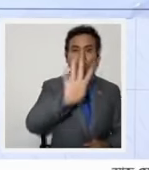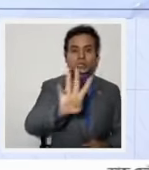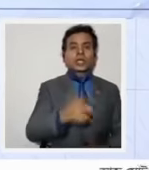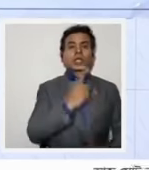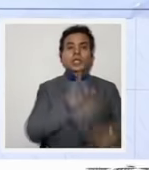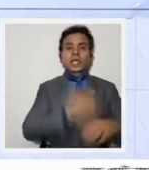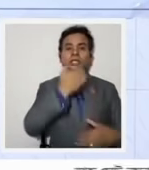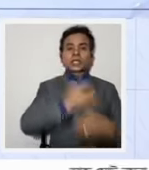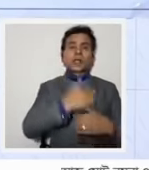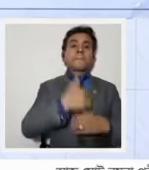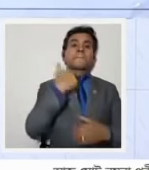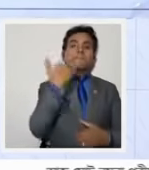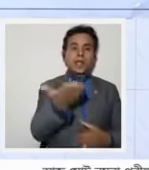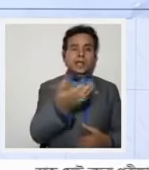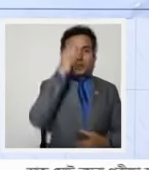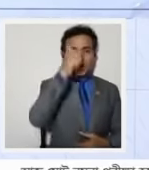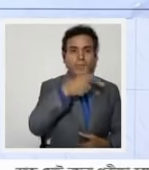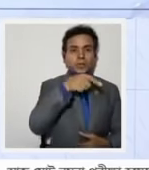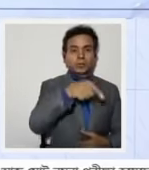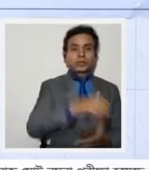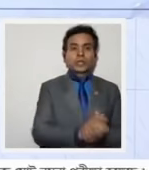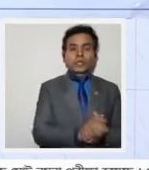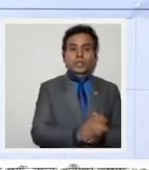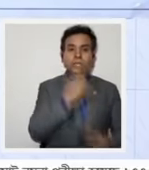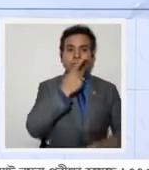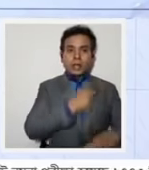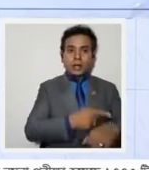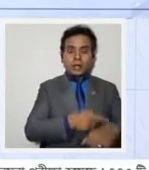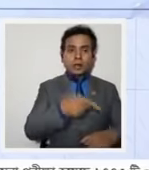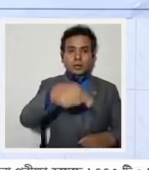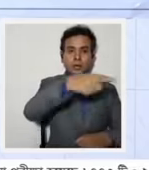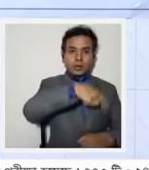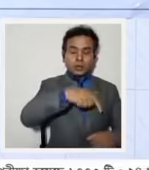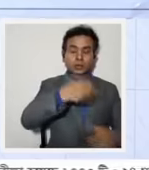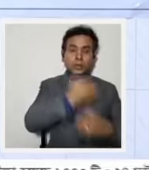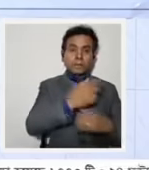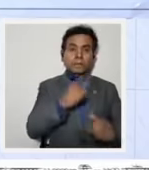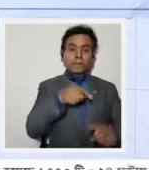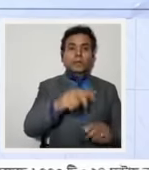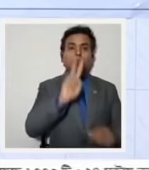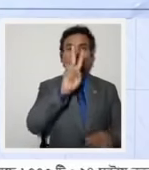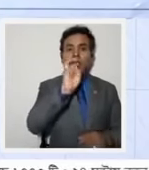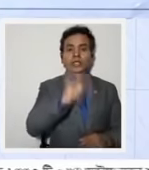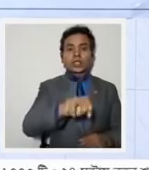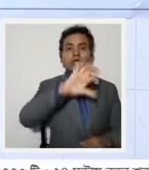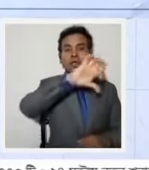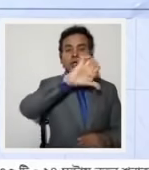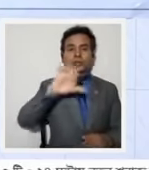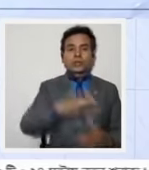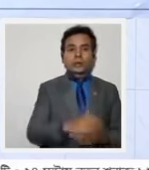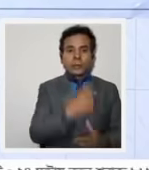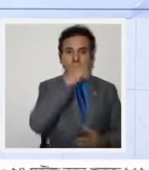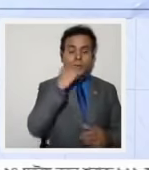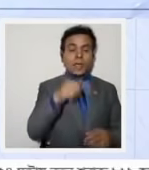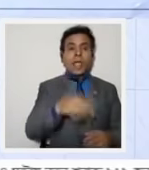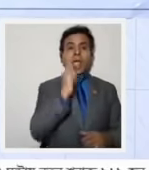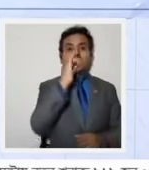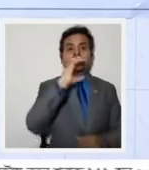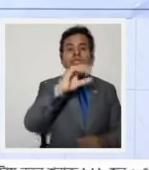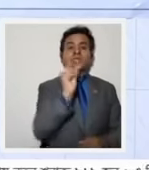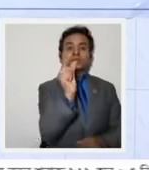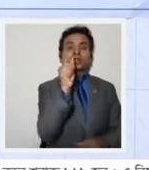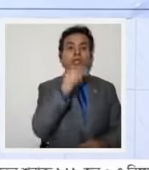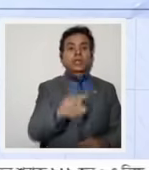8,634। ঢাকা সিটির বিভিন্ন হাসপাতালে আছে 5,734 এবং ঢাকা